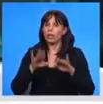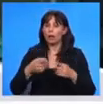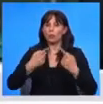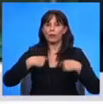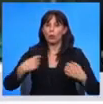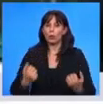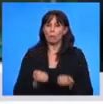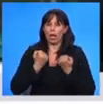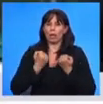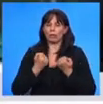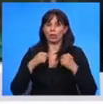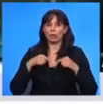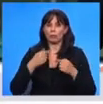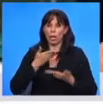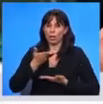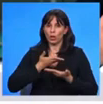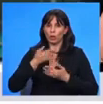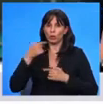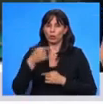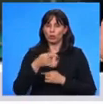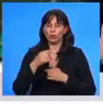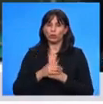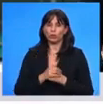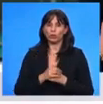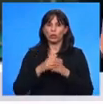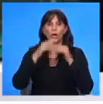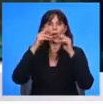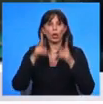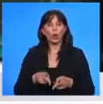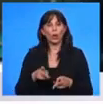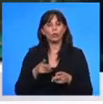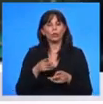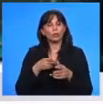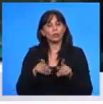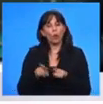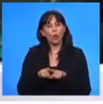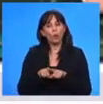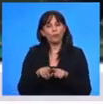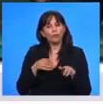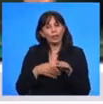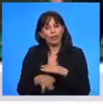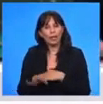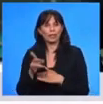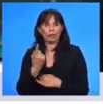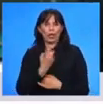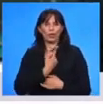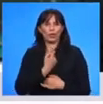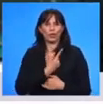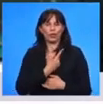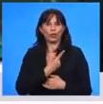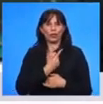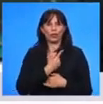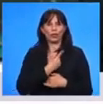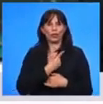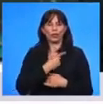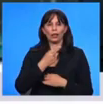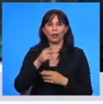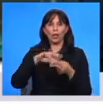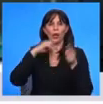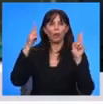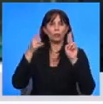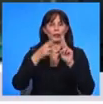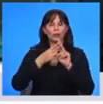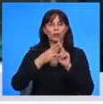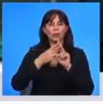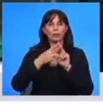מחזקת בהתייחזות הזאת של היכולת לצאת מהעניין האישי שלך לעניין הלאומי בימים הרגישים האלה. תודה